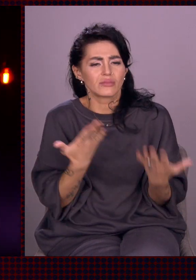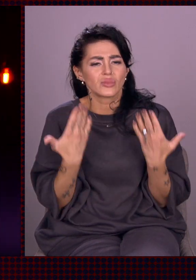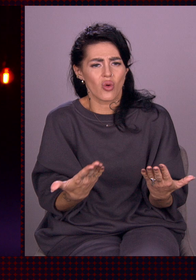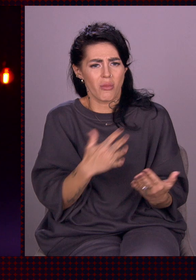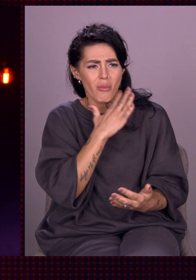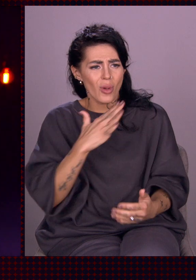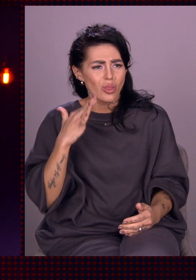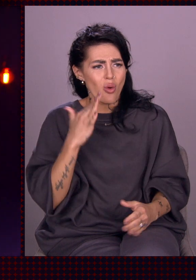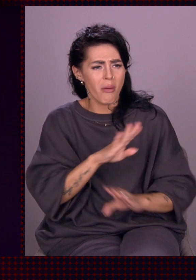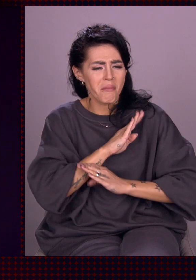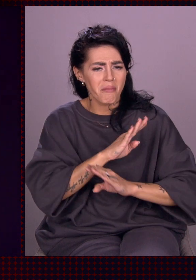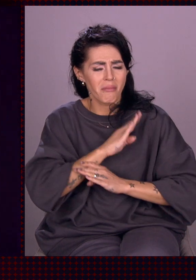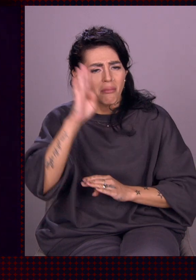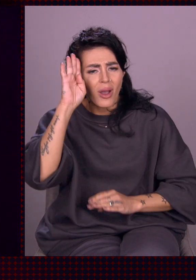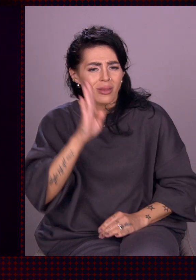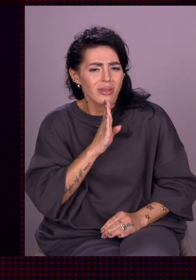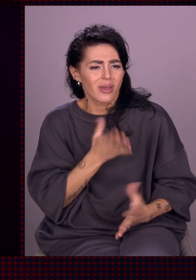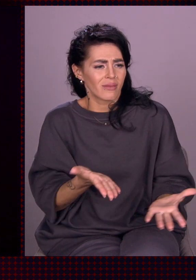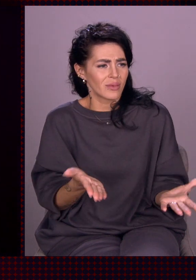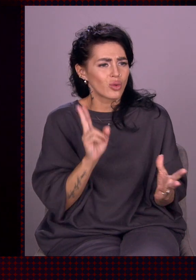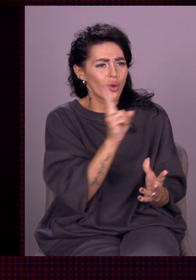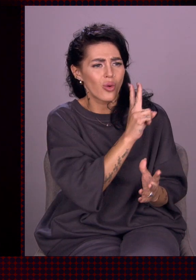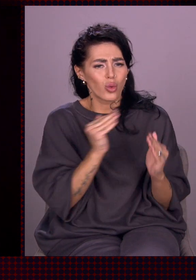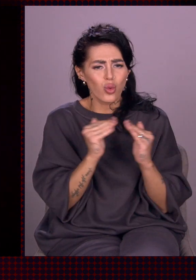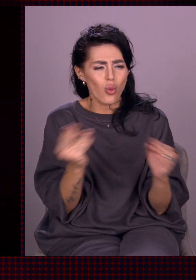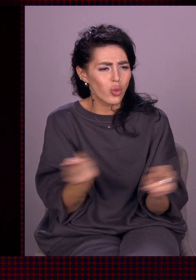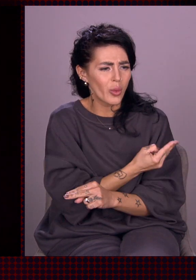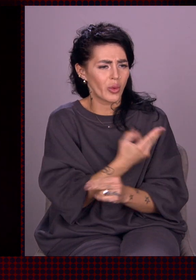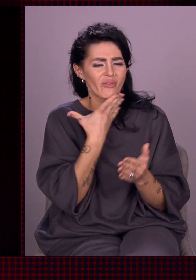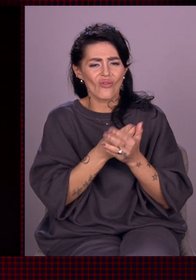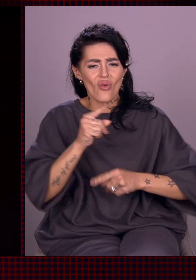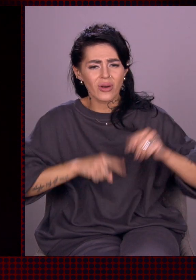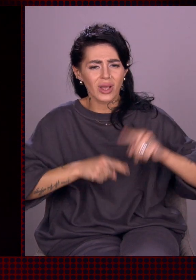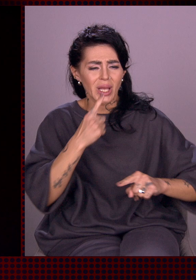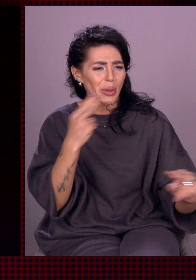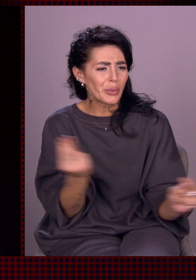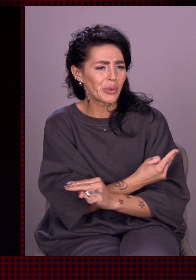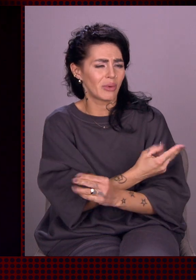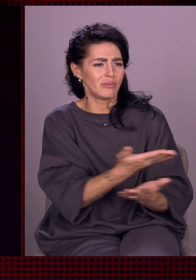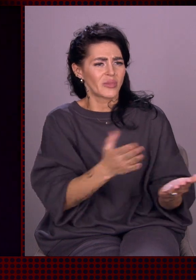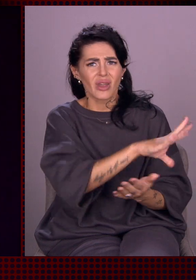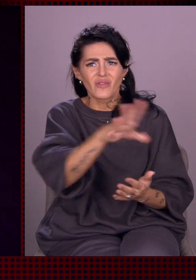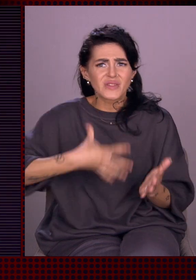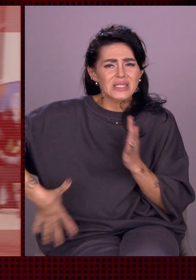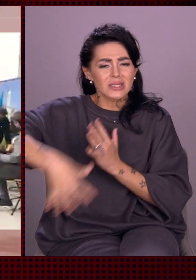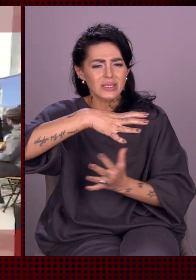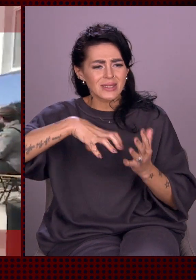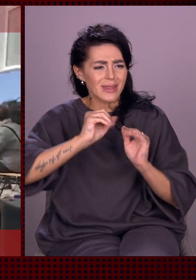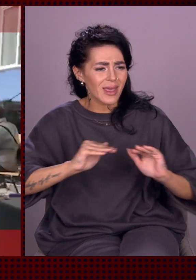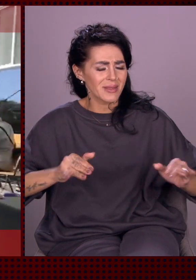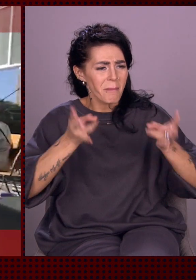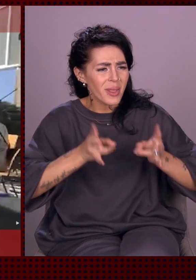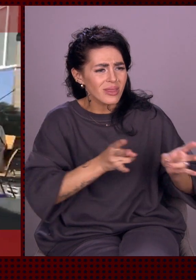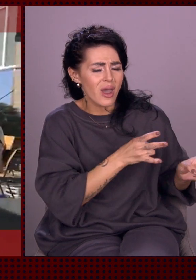гинуть, ти на сцені. Хтось домівки втратив, хтось втратив своїх рідних. І ти дивишся на тих дітей, які